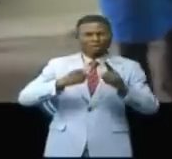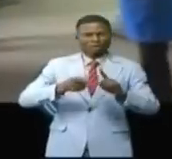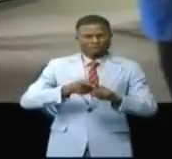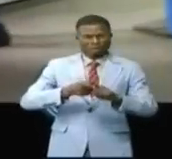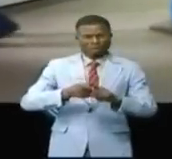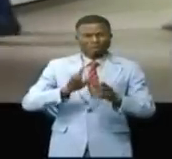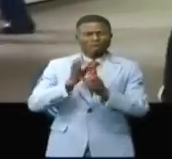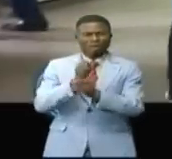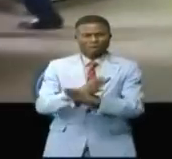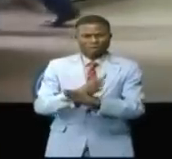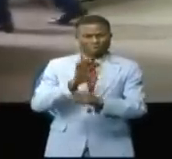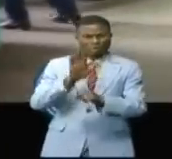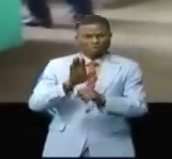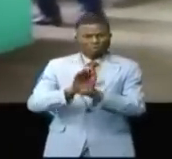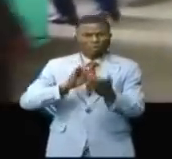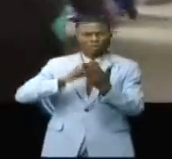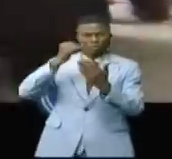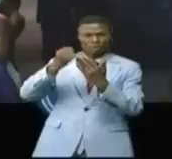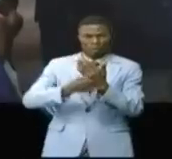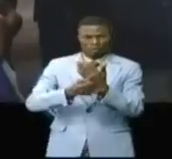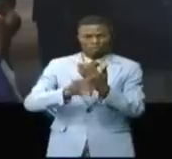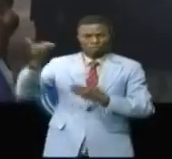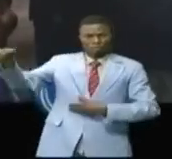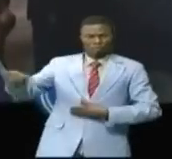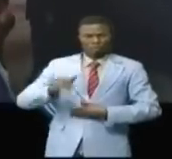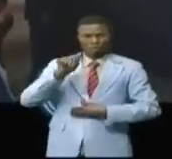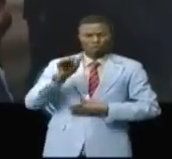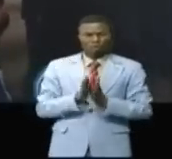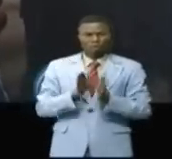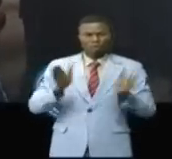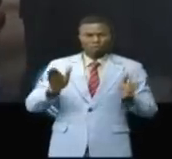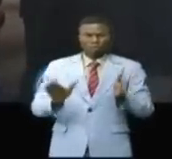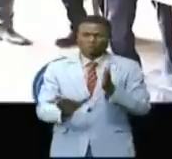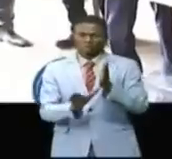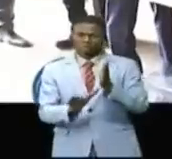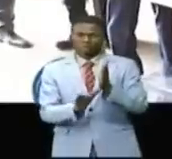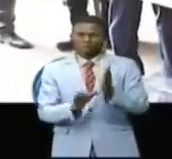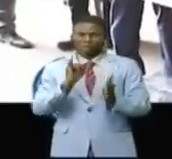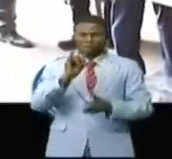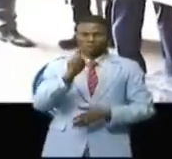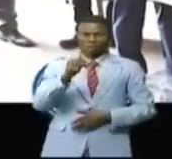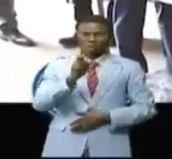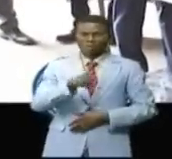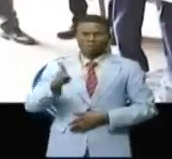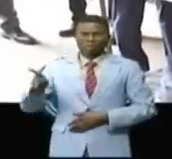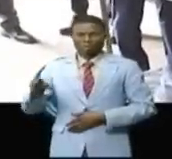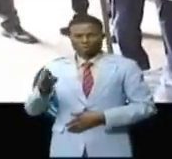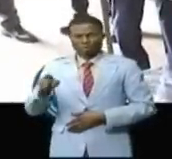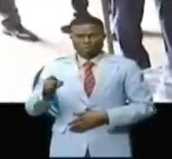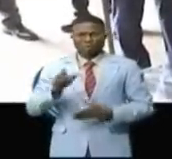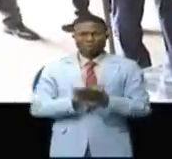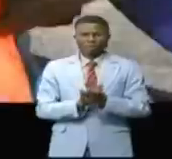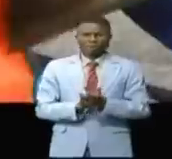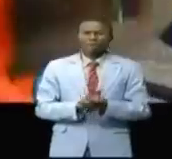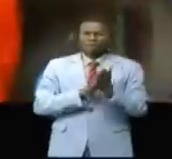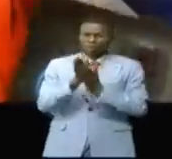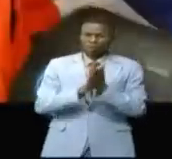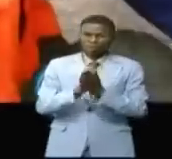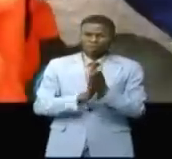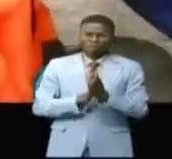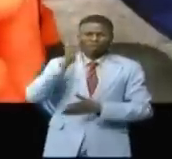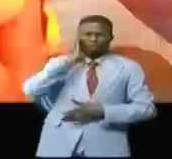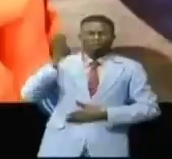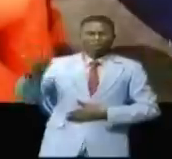matérialise par différents projets reçus par le directeur général à idées mienne et patrick kane de son pic qui a souhaité la pérennisation